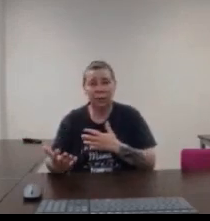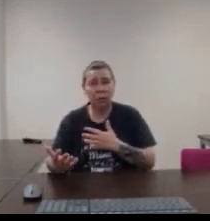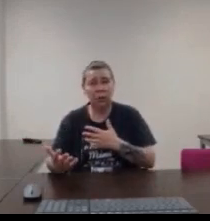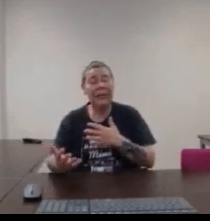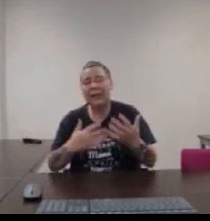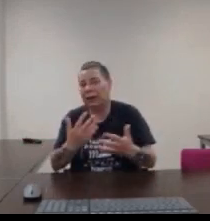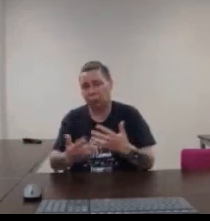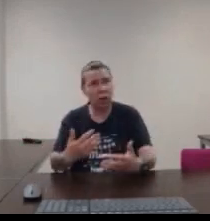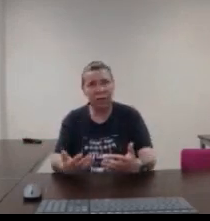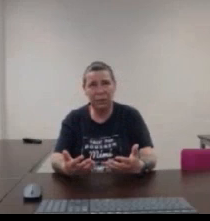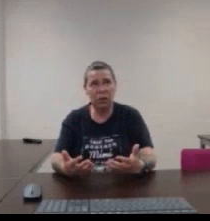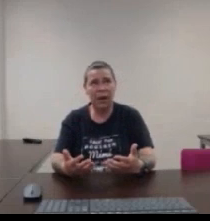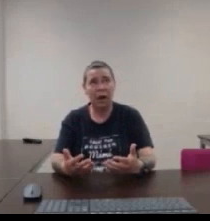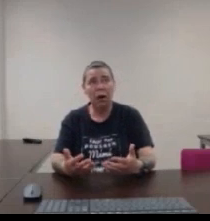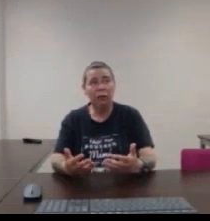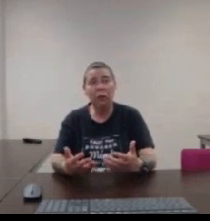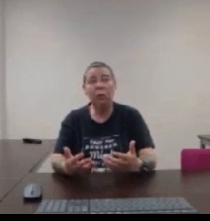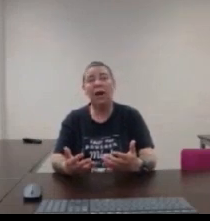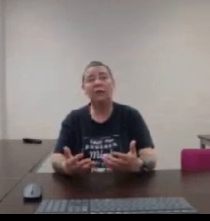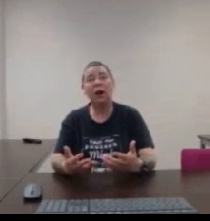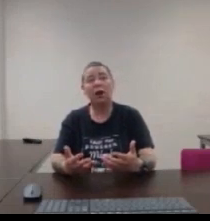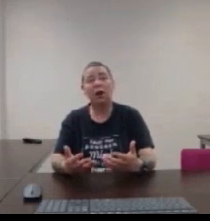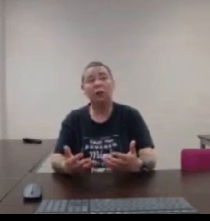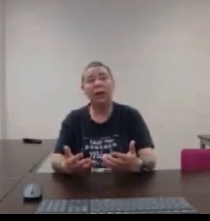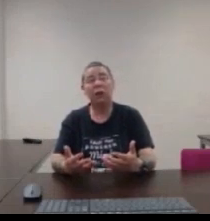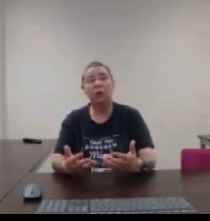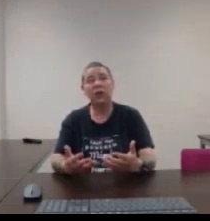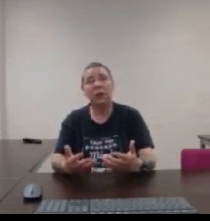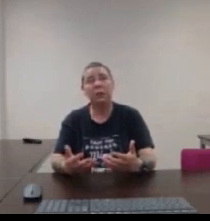tout un tas de critères individuels, vont avoir